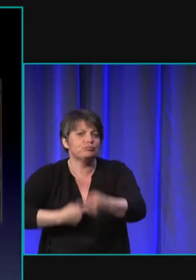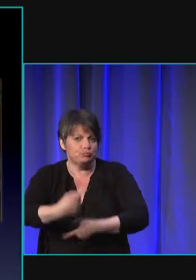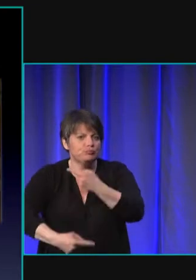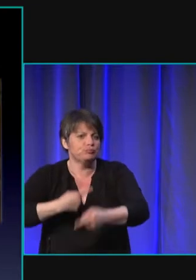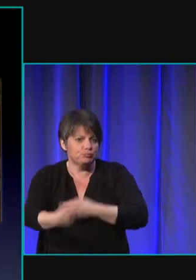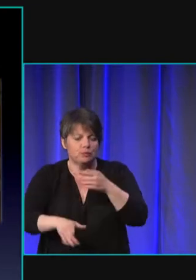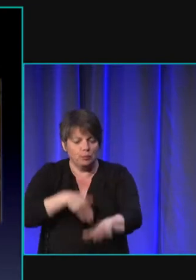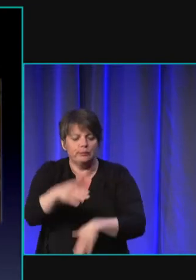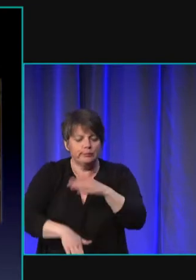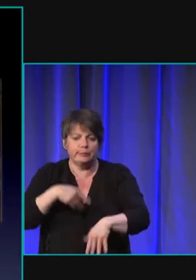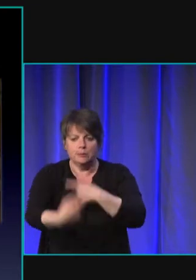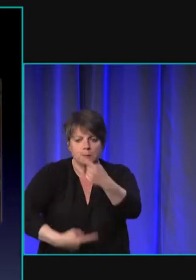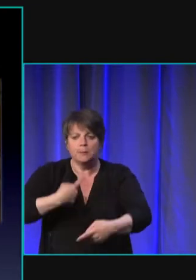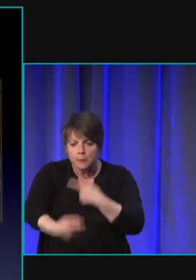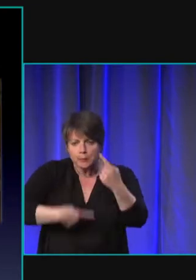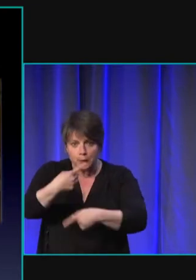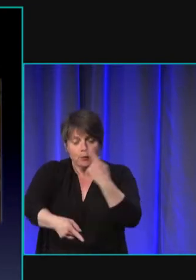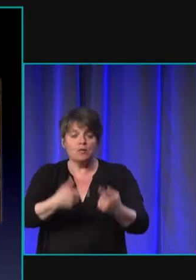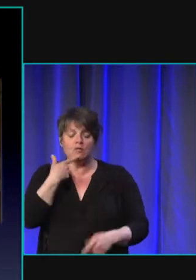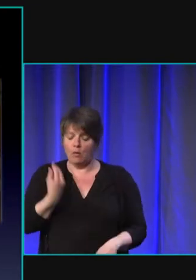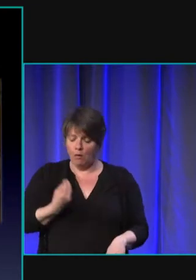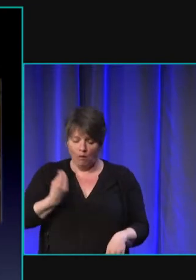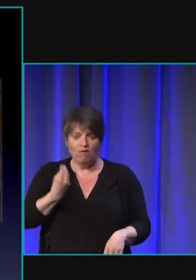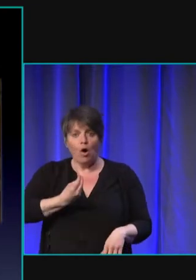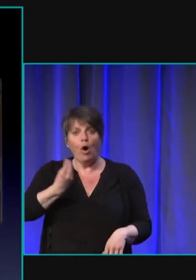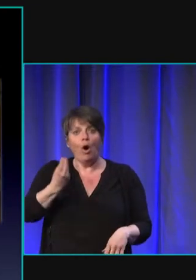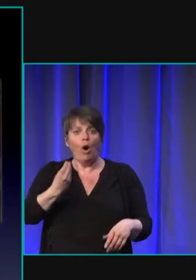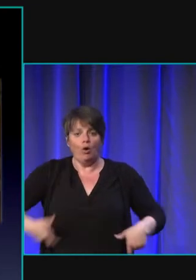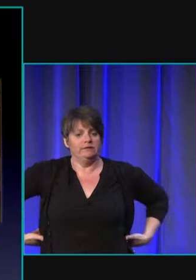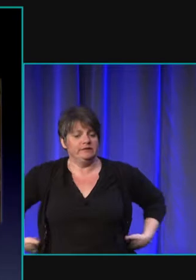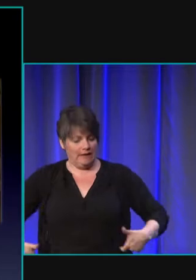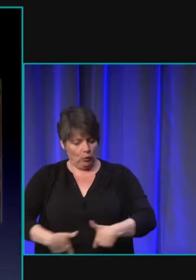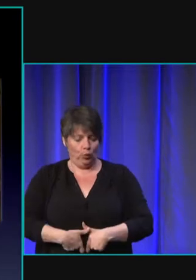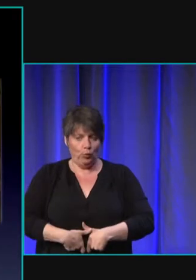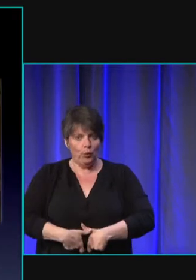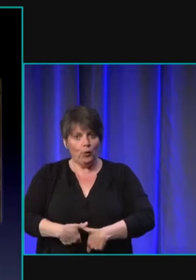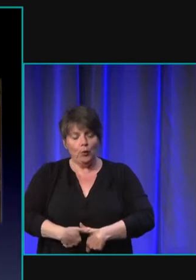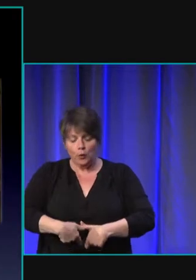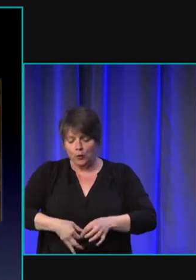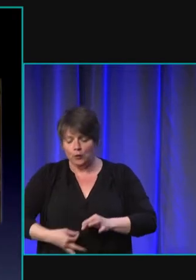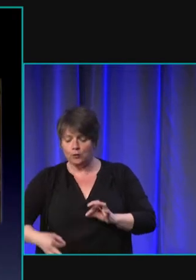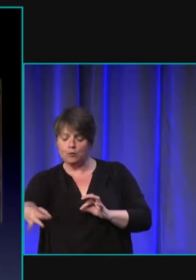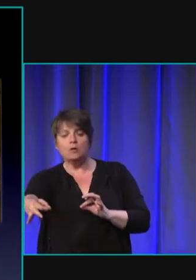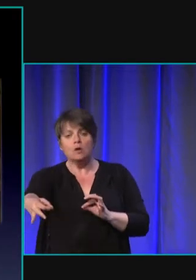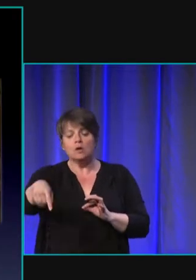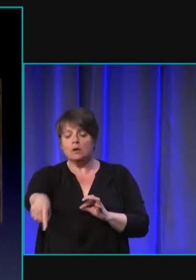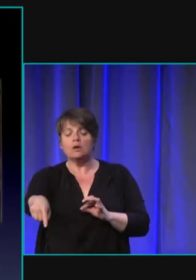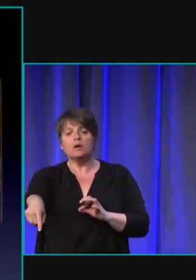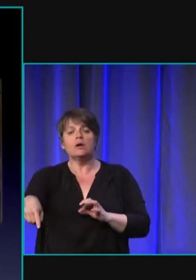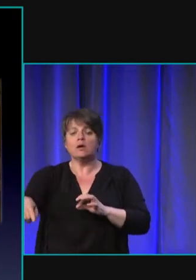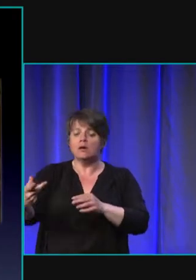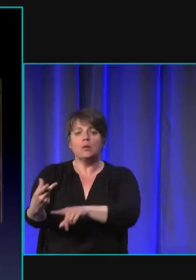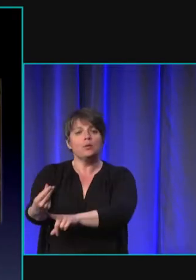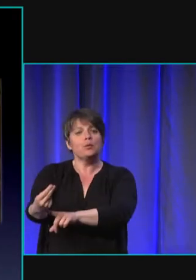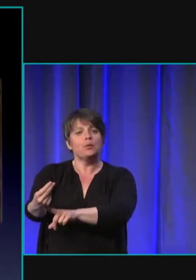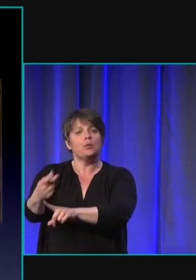tapis. Donc on équipe l'enfant avec voilà, une petite ceinture. Cette ceinture-là, elle est reliée à une sangle et cette sangle, elle est reliée à un petit capteur